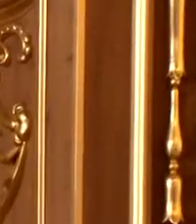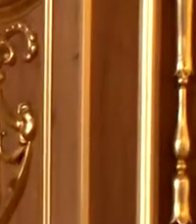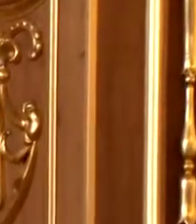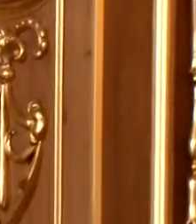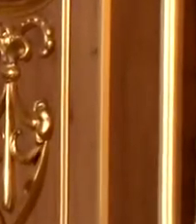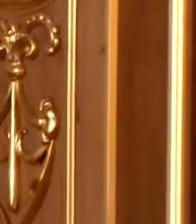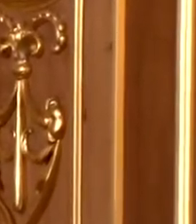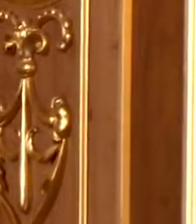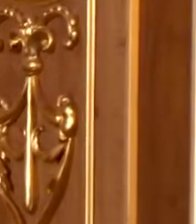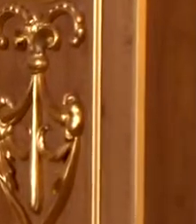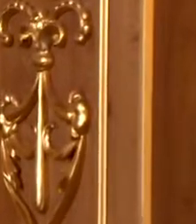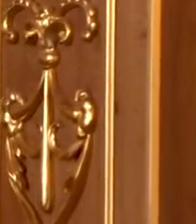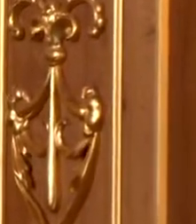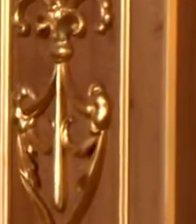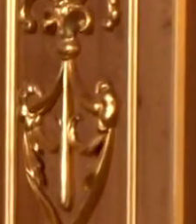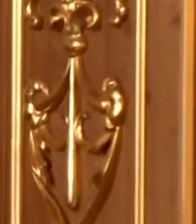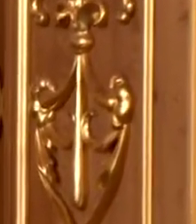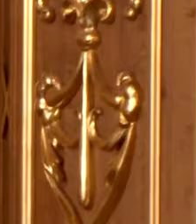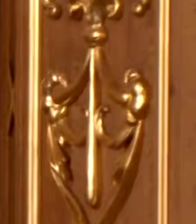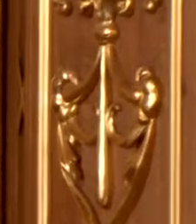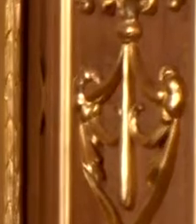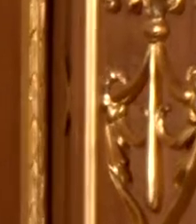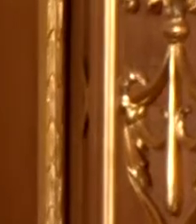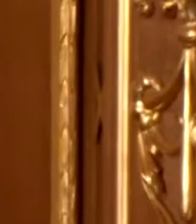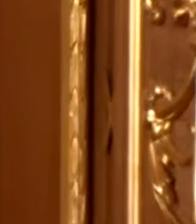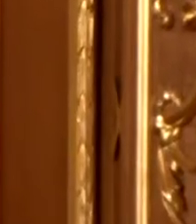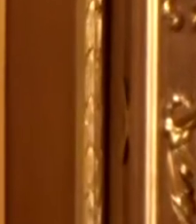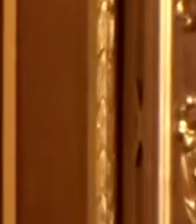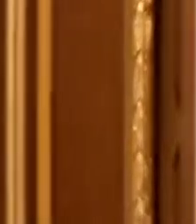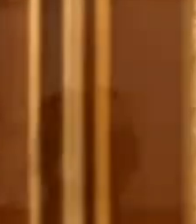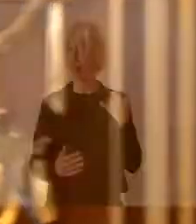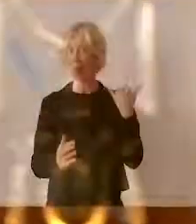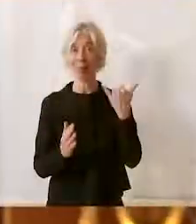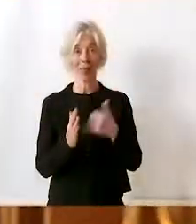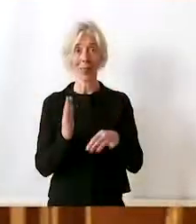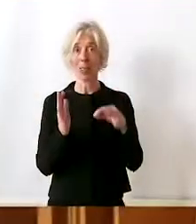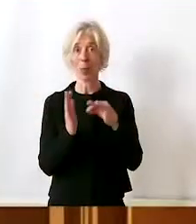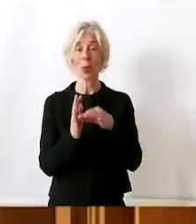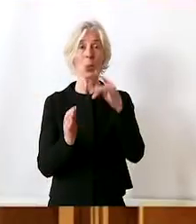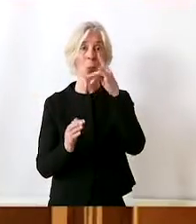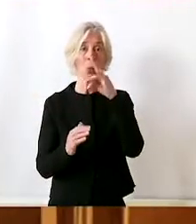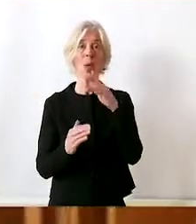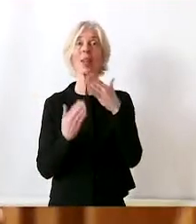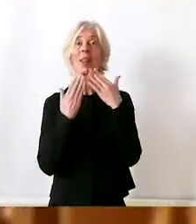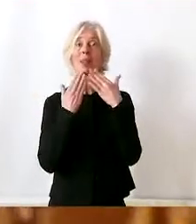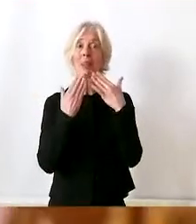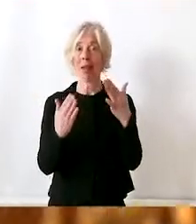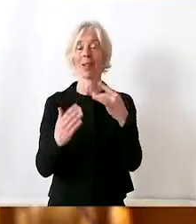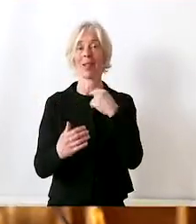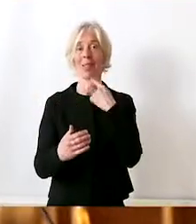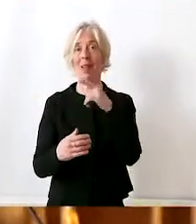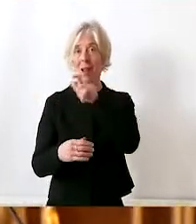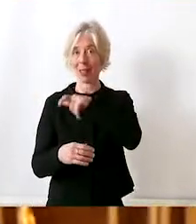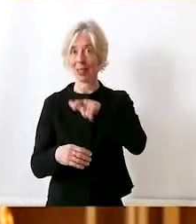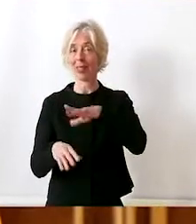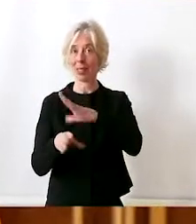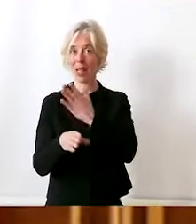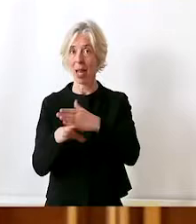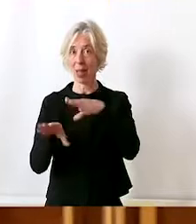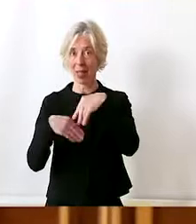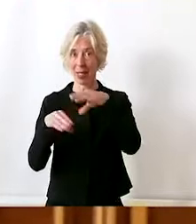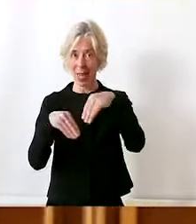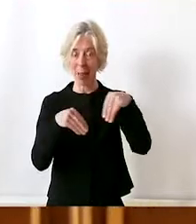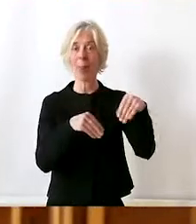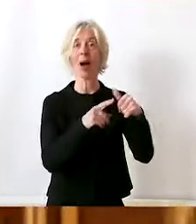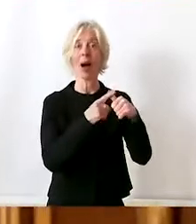Es bleibt mir im Moment nur noch der Dank an die vielen Teilnehmenden, natürlich auch in der Verwaltung der Stadt Augsburg. Wir haben es schon erwähnt, das sind die